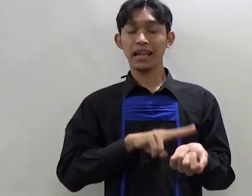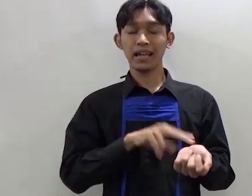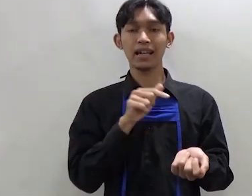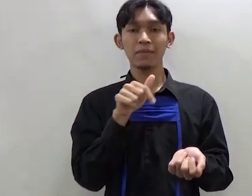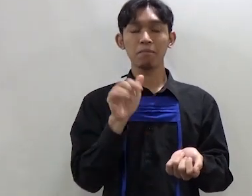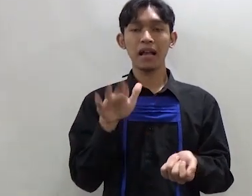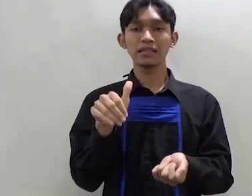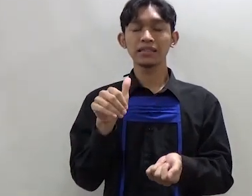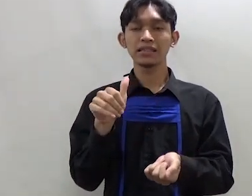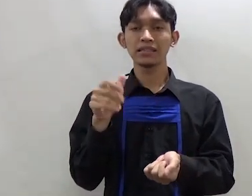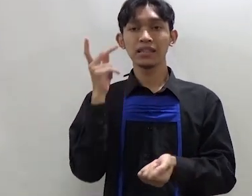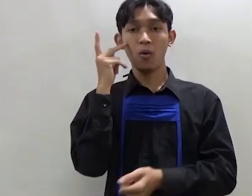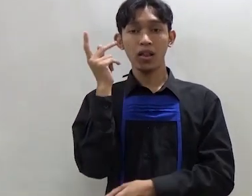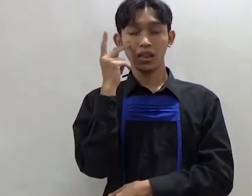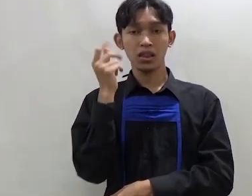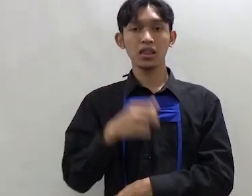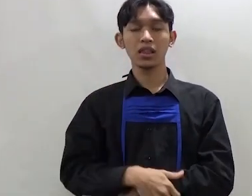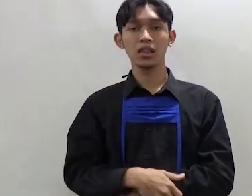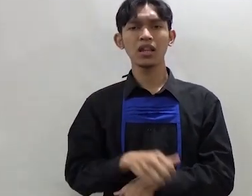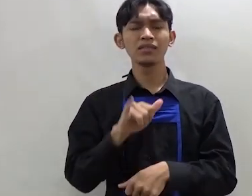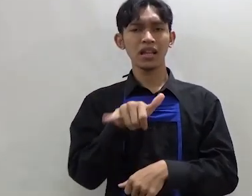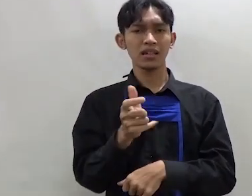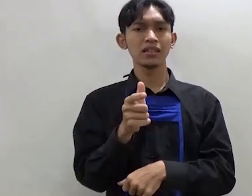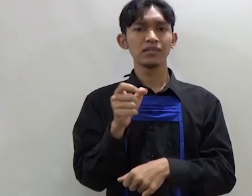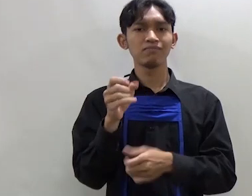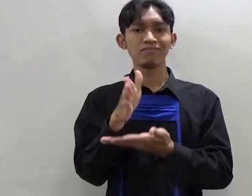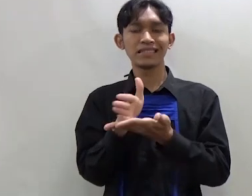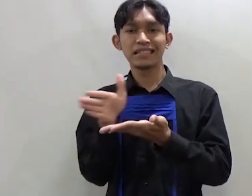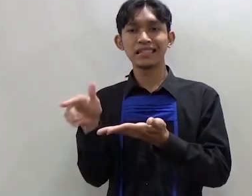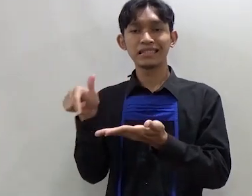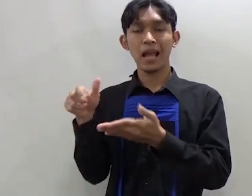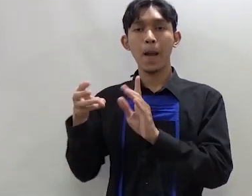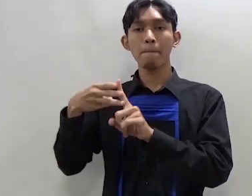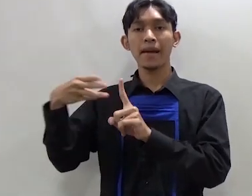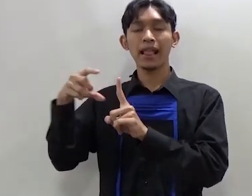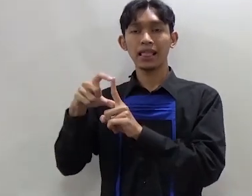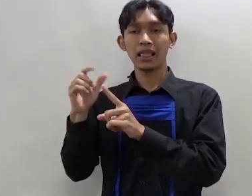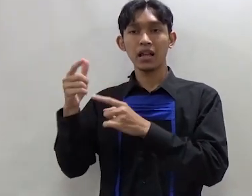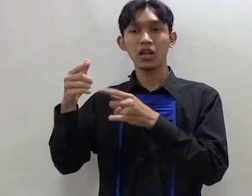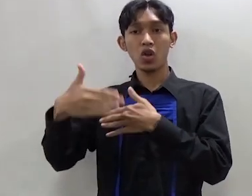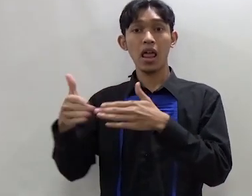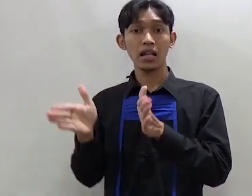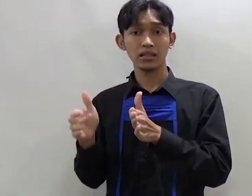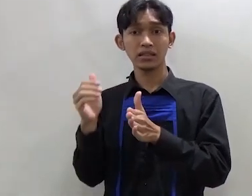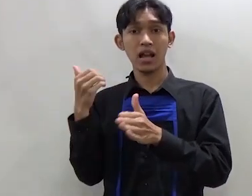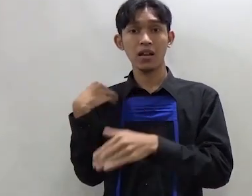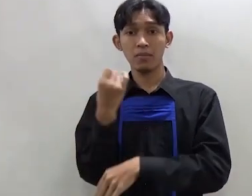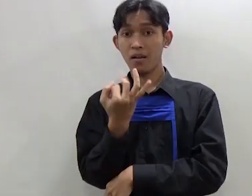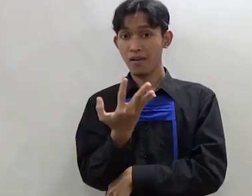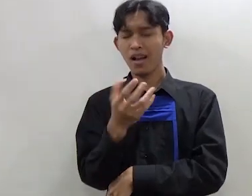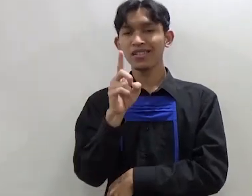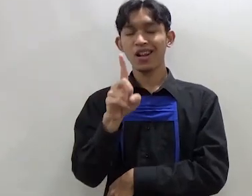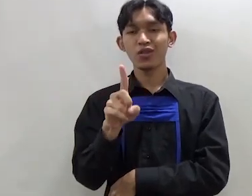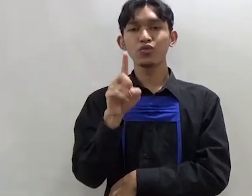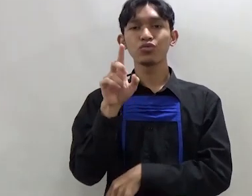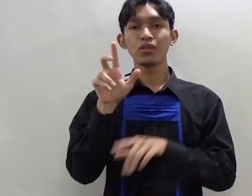sisanya digunakan untuk memeriksa sampel OTG. Sedangkan untuk tanggal 25 Mei